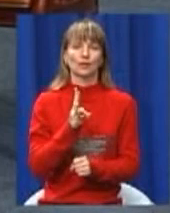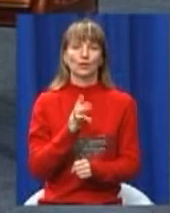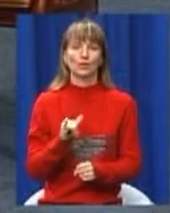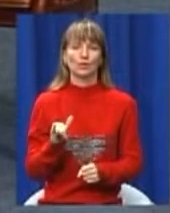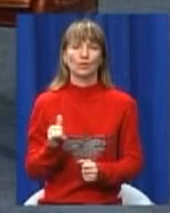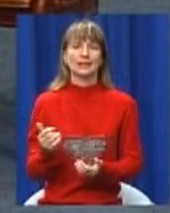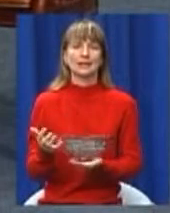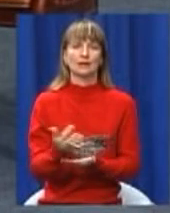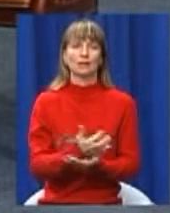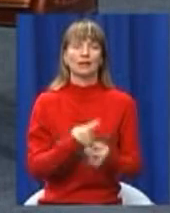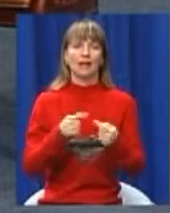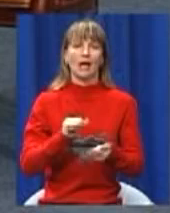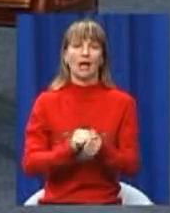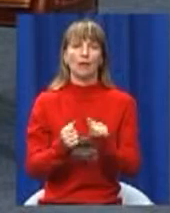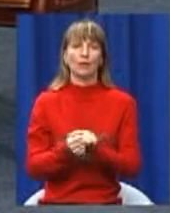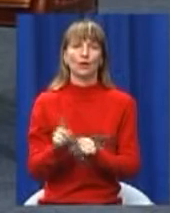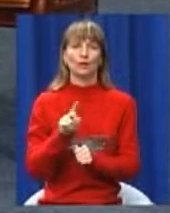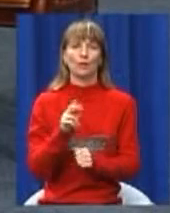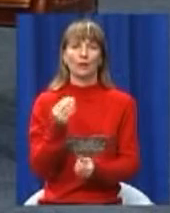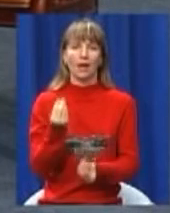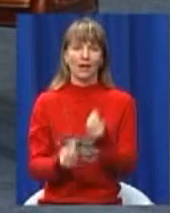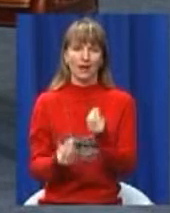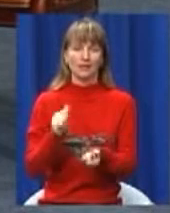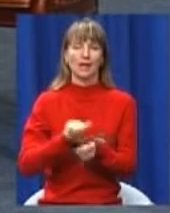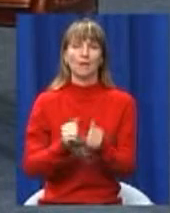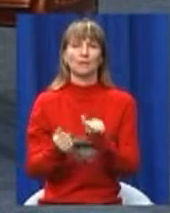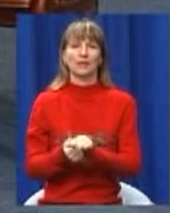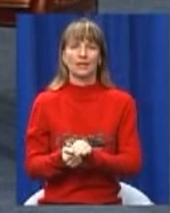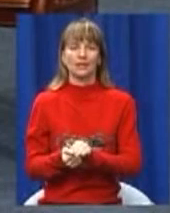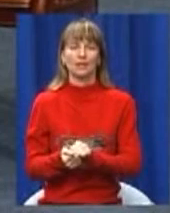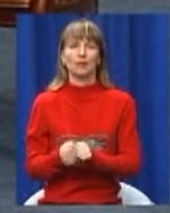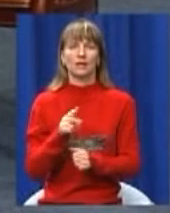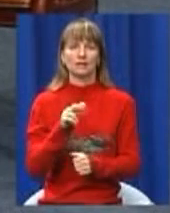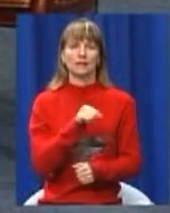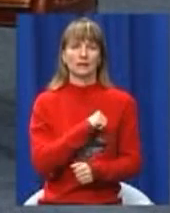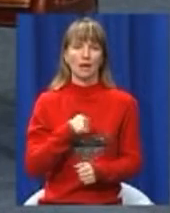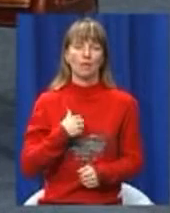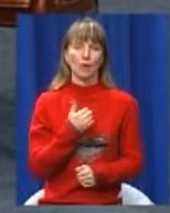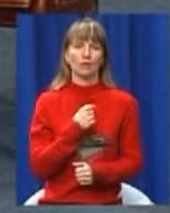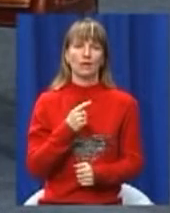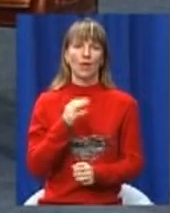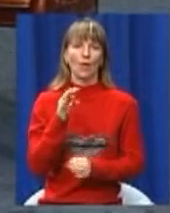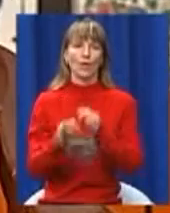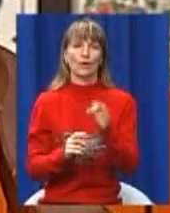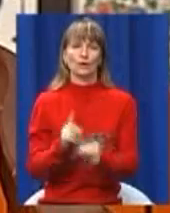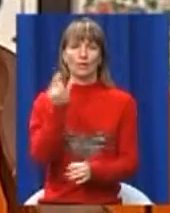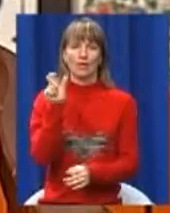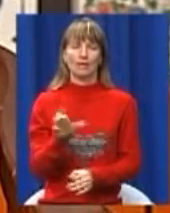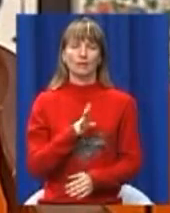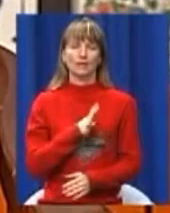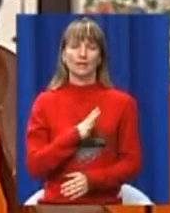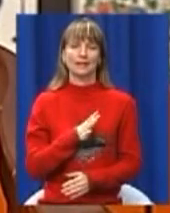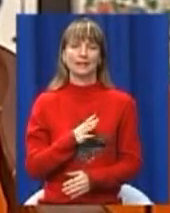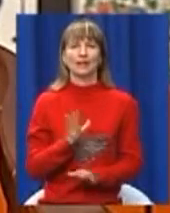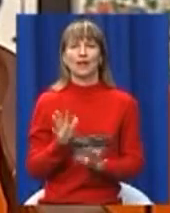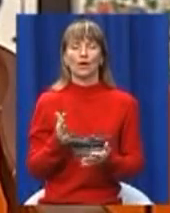збирають різні каміння, щоб гратися. І граються каміннями. А ти б сама хотіла бути космонавтом? Ну, не